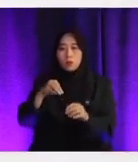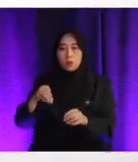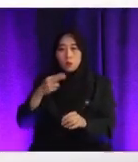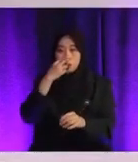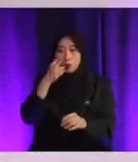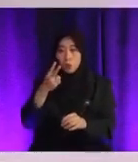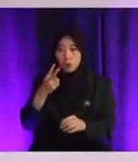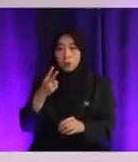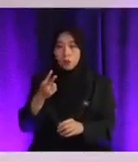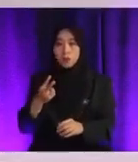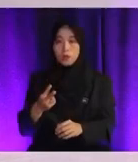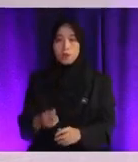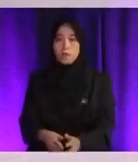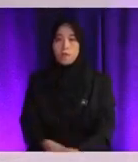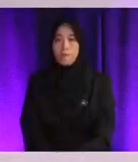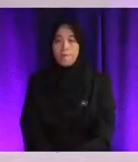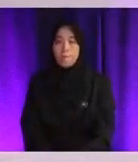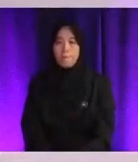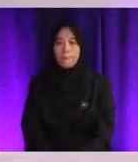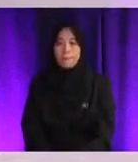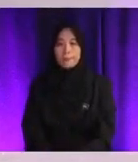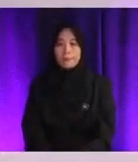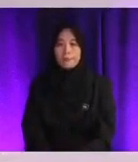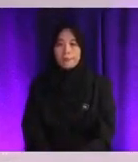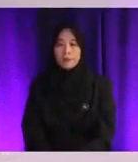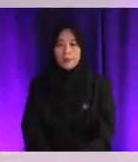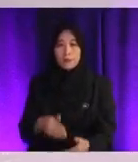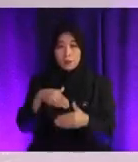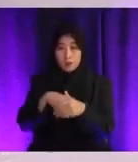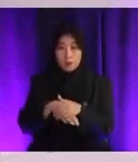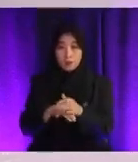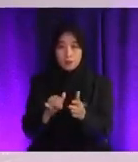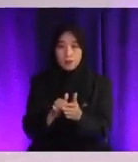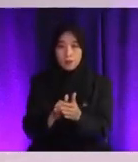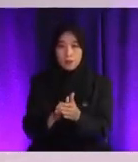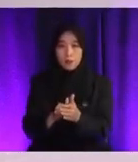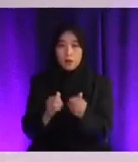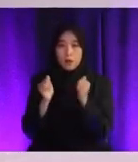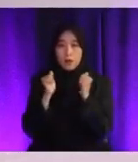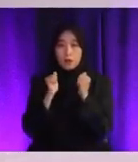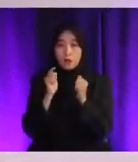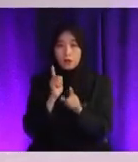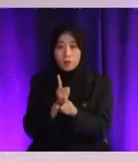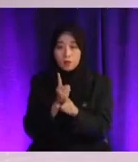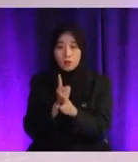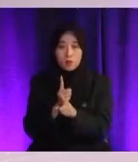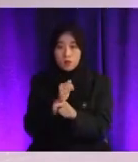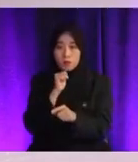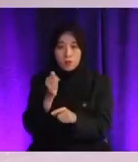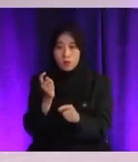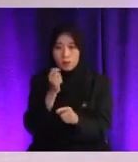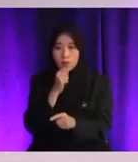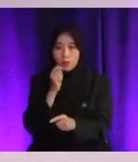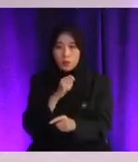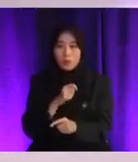berbuli perasa yang panggil. Dekat bahagian dalam. Nampak tu? Ada dalam tu. Okey, ini ais betul eh. Okey,